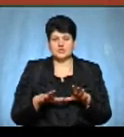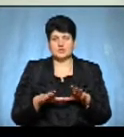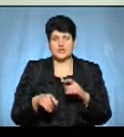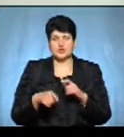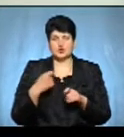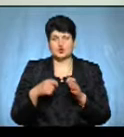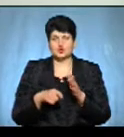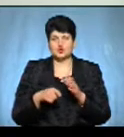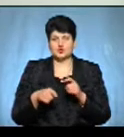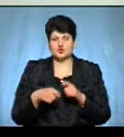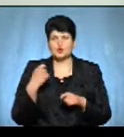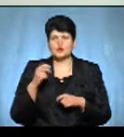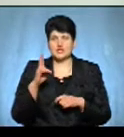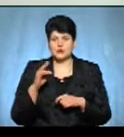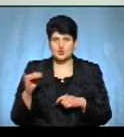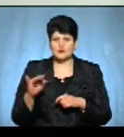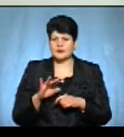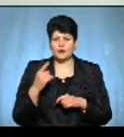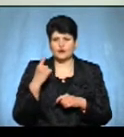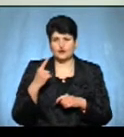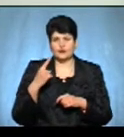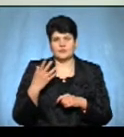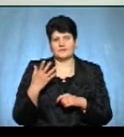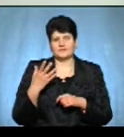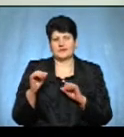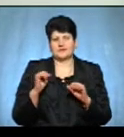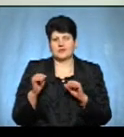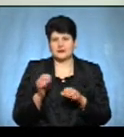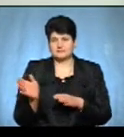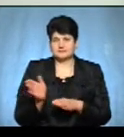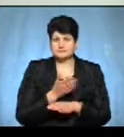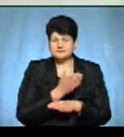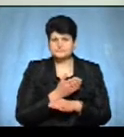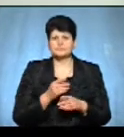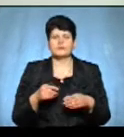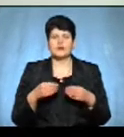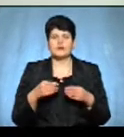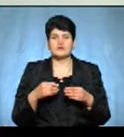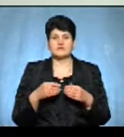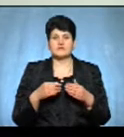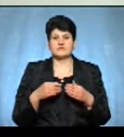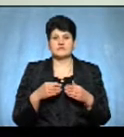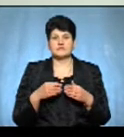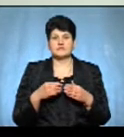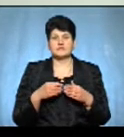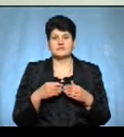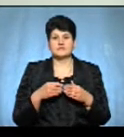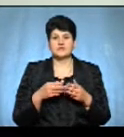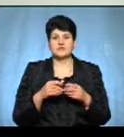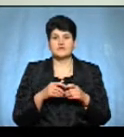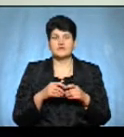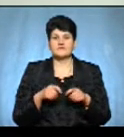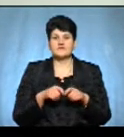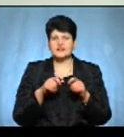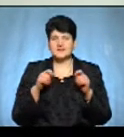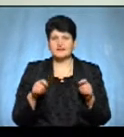які, скажімо так, не одного князька поскидали. Відкриваються всі, скажімо так, крадіжки